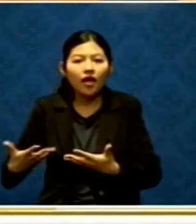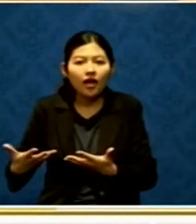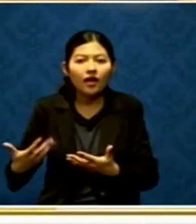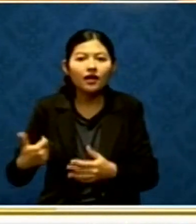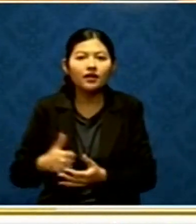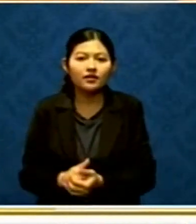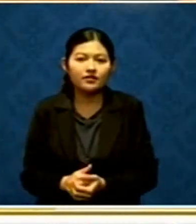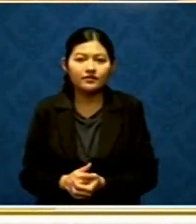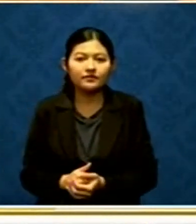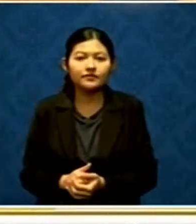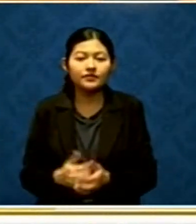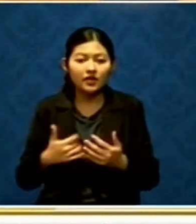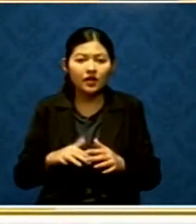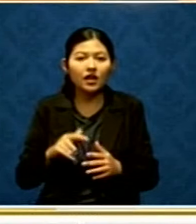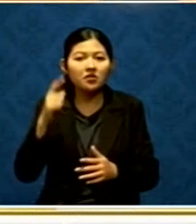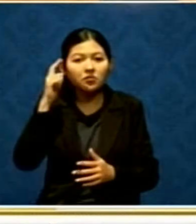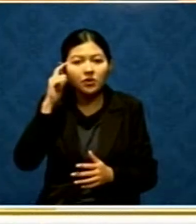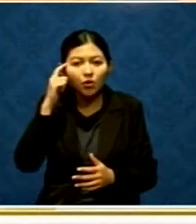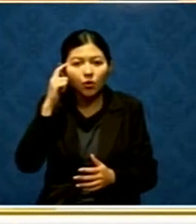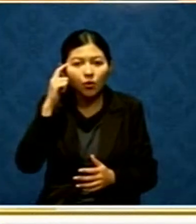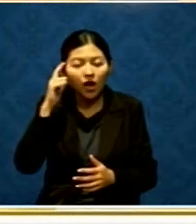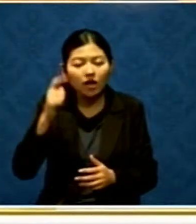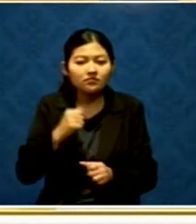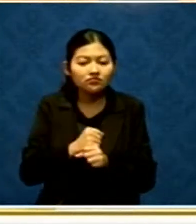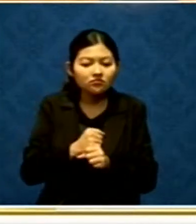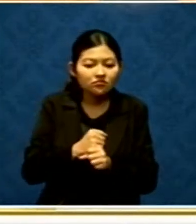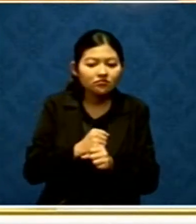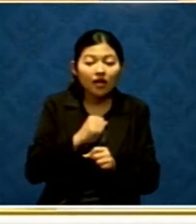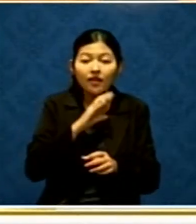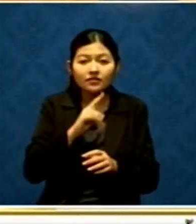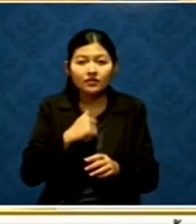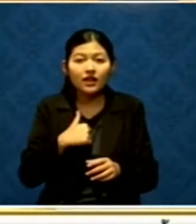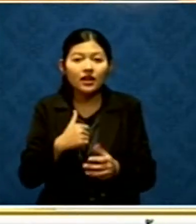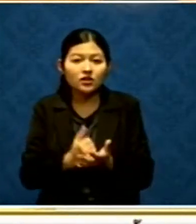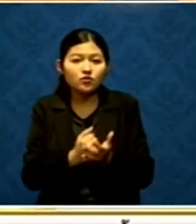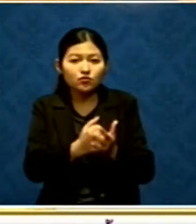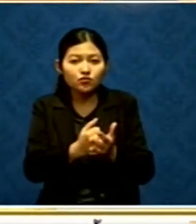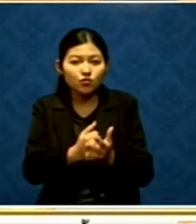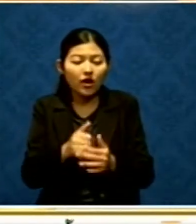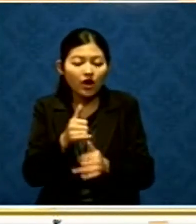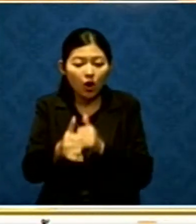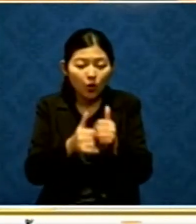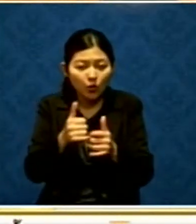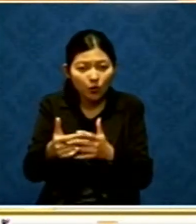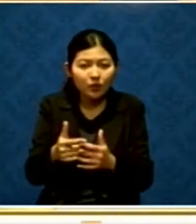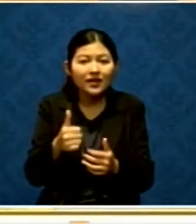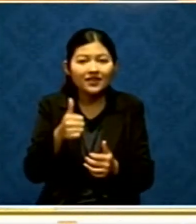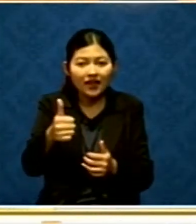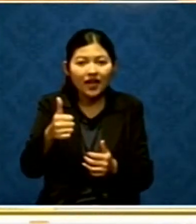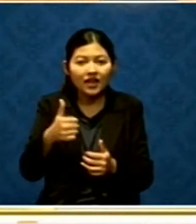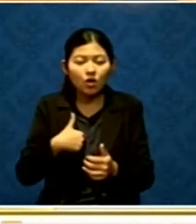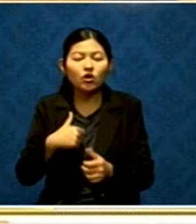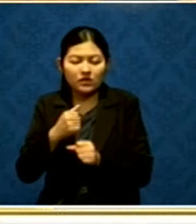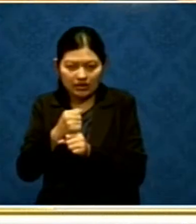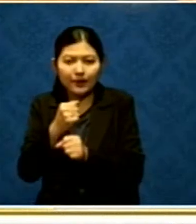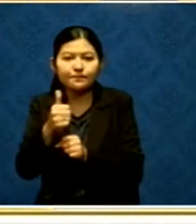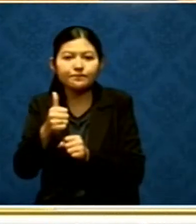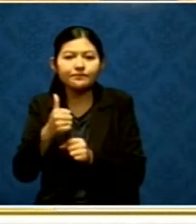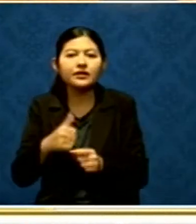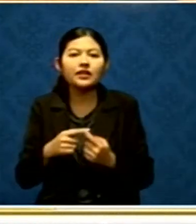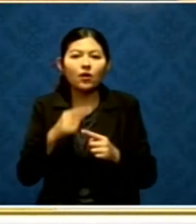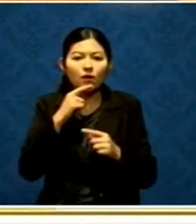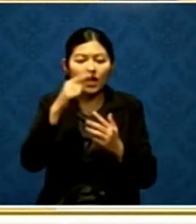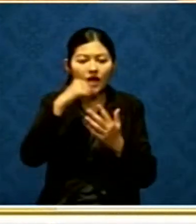กติแล้วเนี่ยทางใดที่เราจะทำได้เราก็อยากจะทำเพื่อให้กองทัพได้ประโยชน์ประเทศไม่เสียประโยชน์เพ